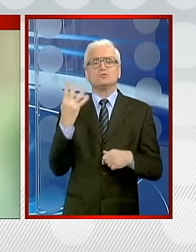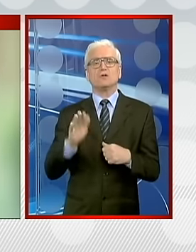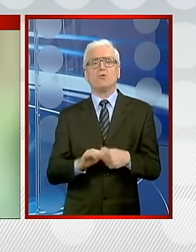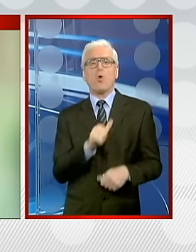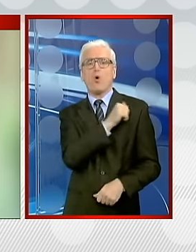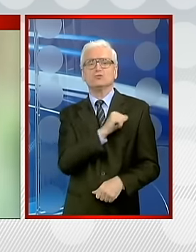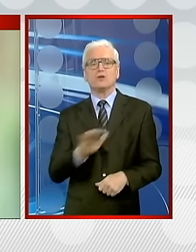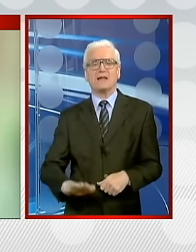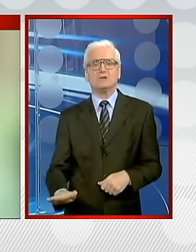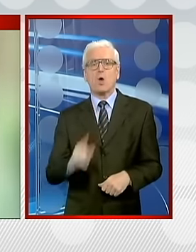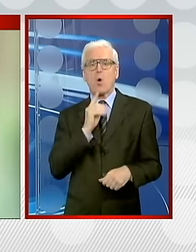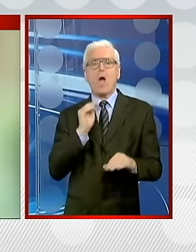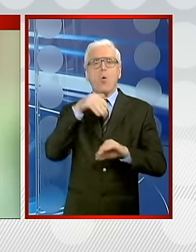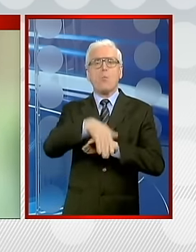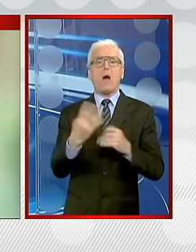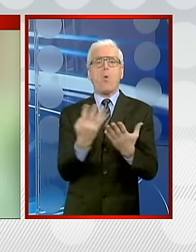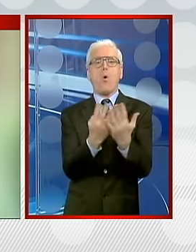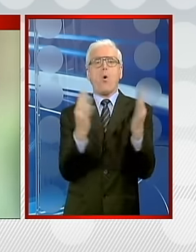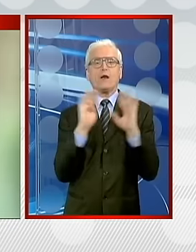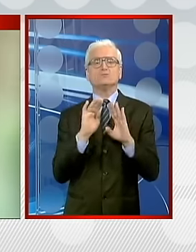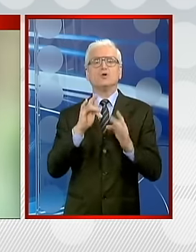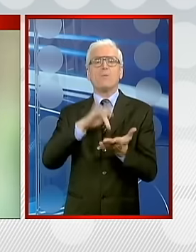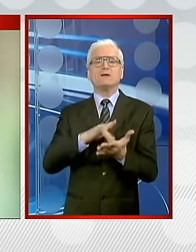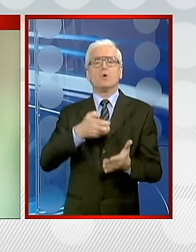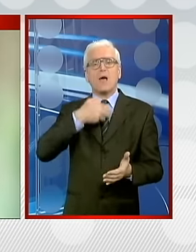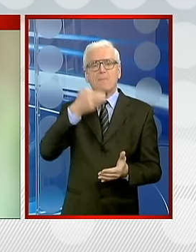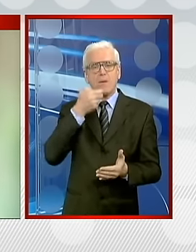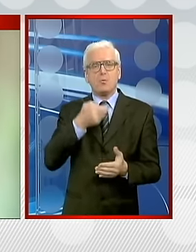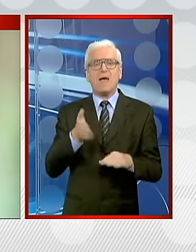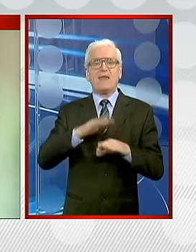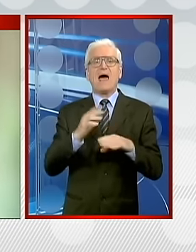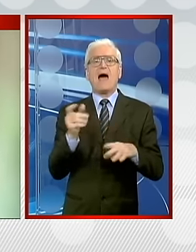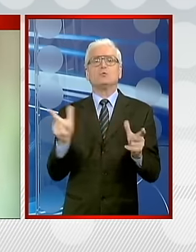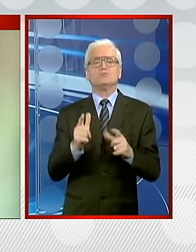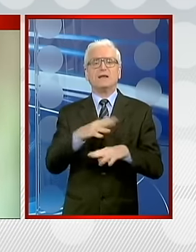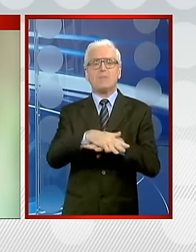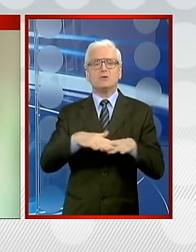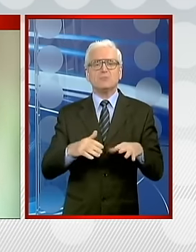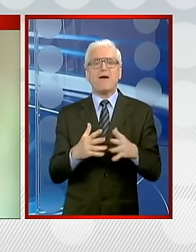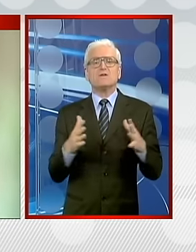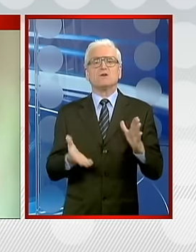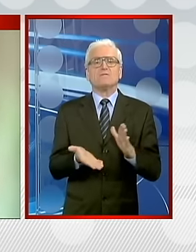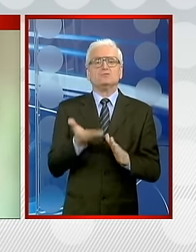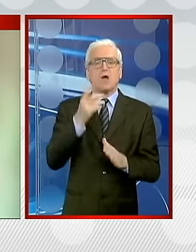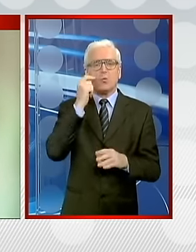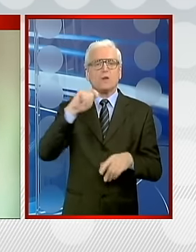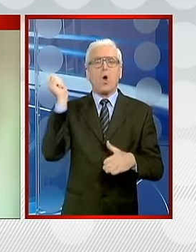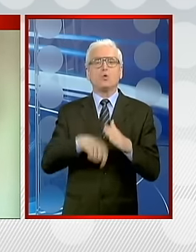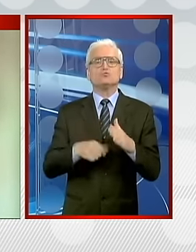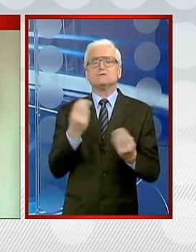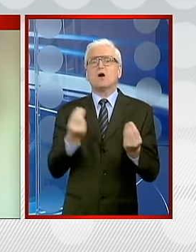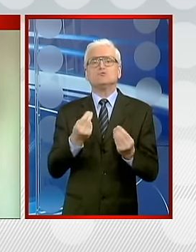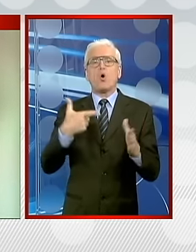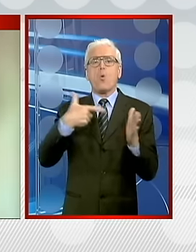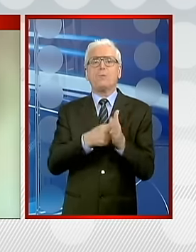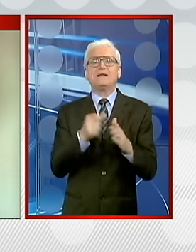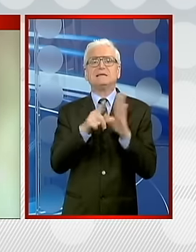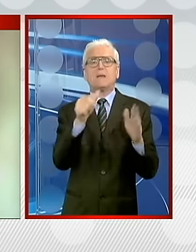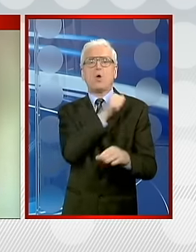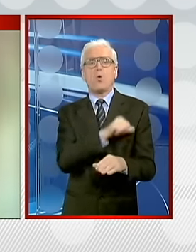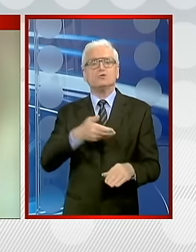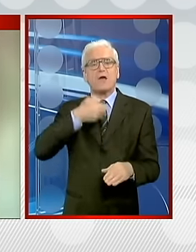dečaku koji je upao u ograđeni prostor za gorile. Na društvenim mrežama sve veći broj ljudi osuđuje ubistvo 17-godišnje